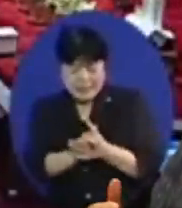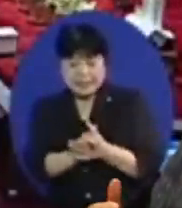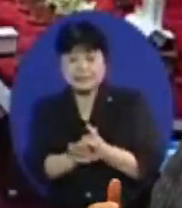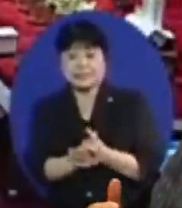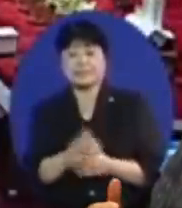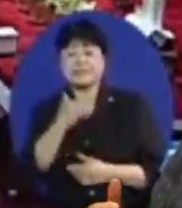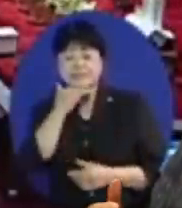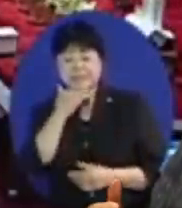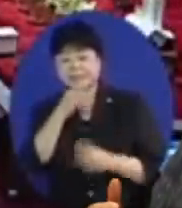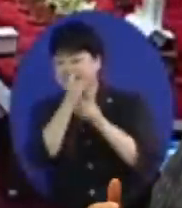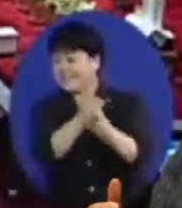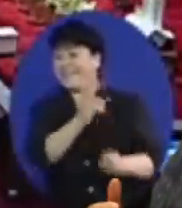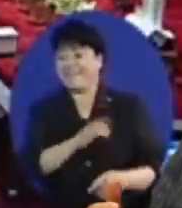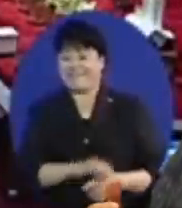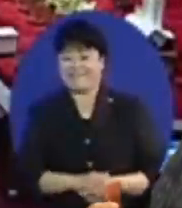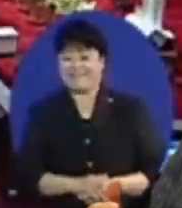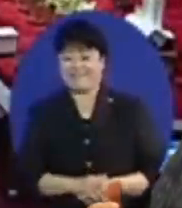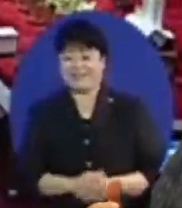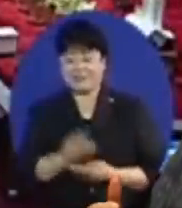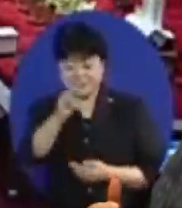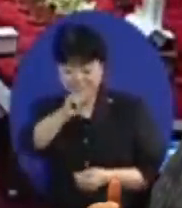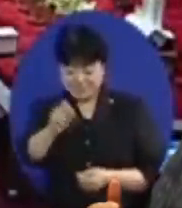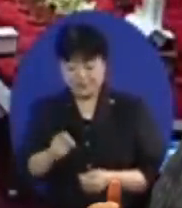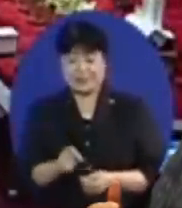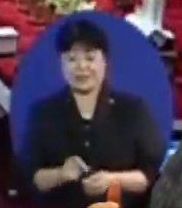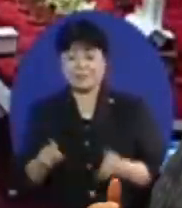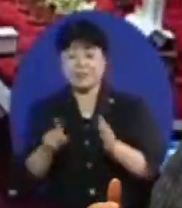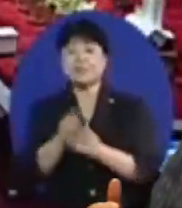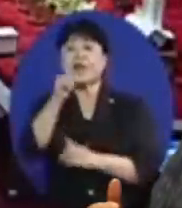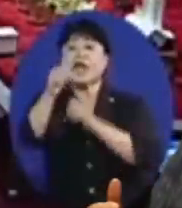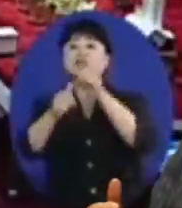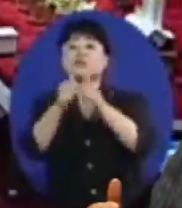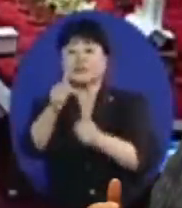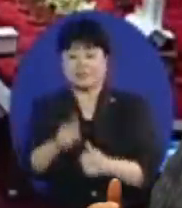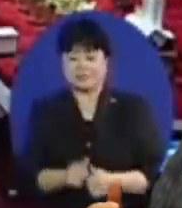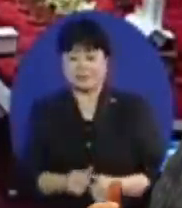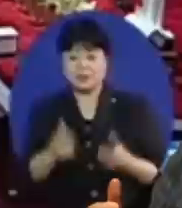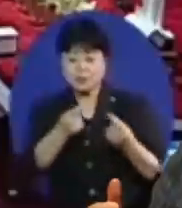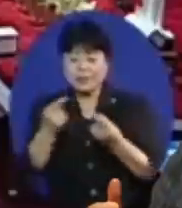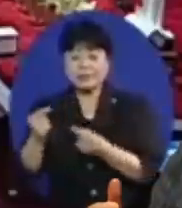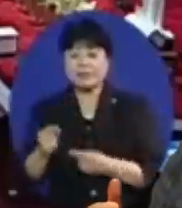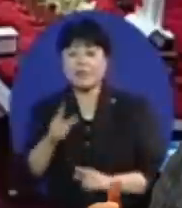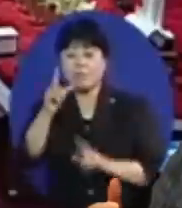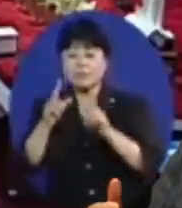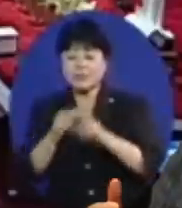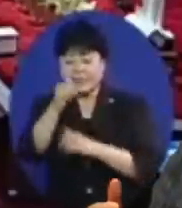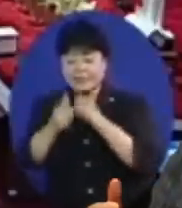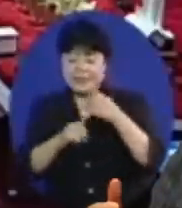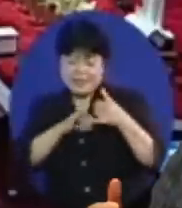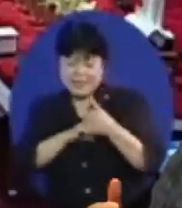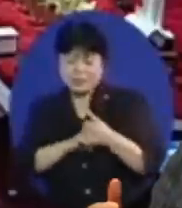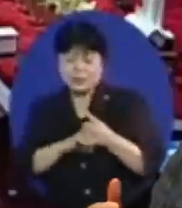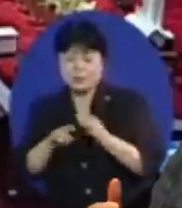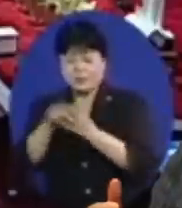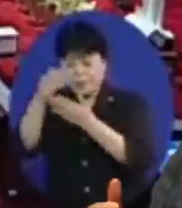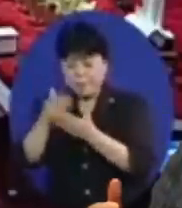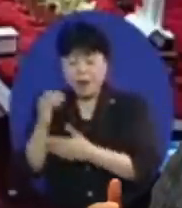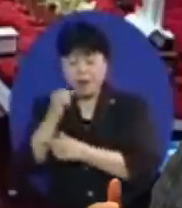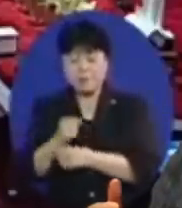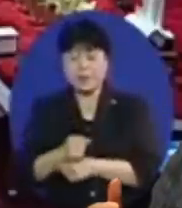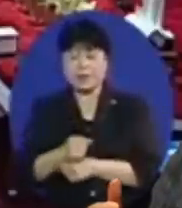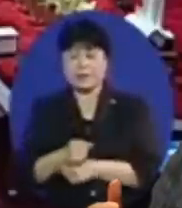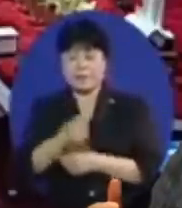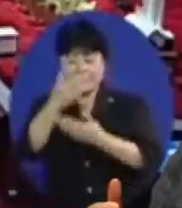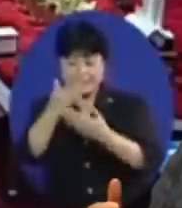것입니다. 성경에 기록된 믿음의 조상들에게는 공통점이 있습니다. 바로 믿음으로 하나님의 약속을 받고 그 열매를 맺기까지